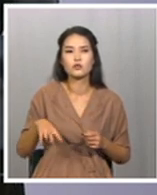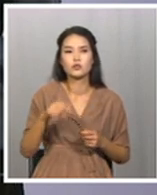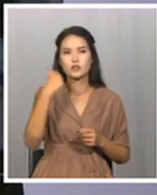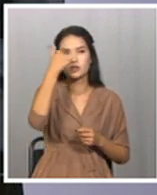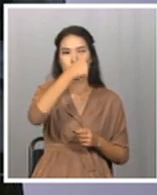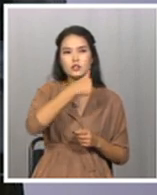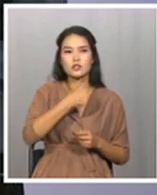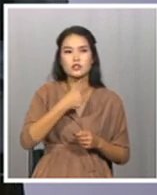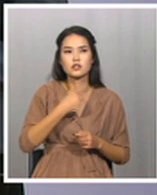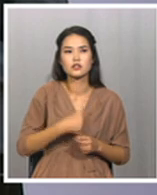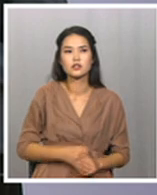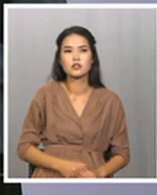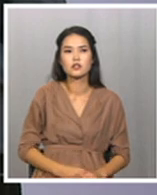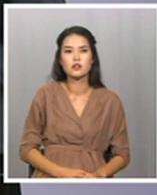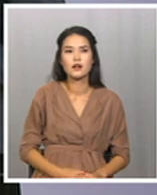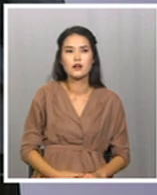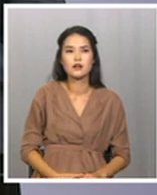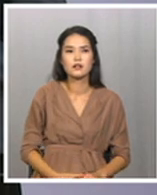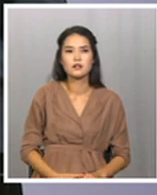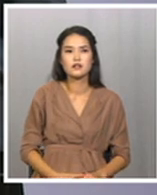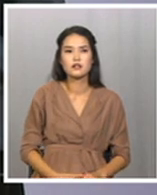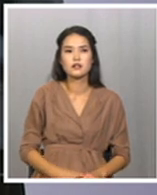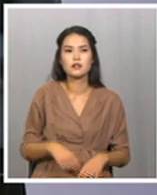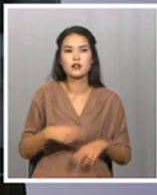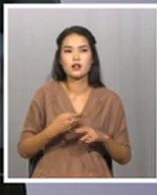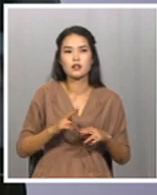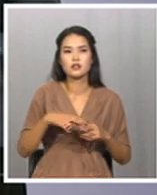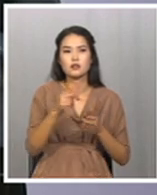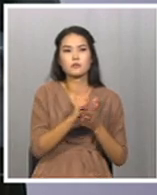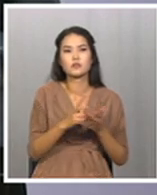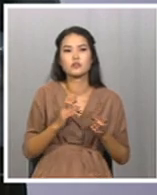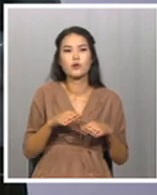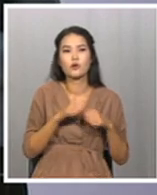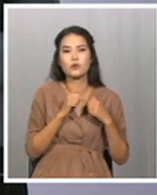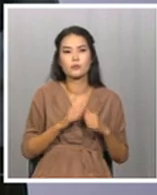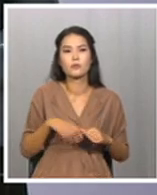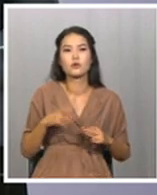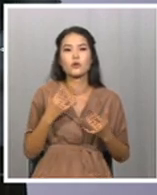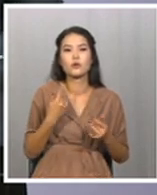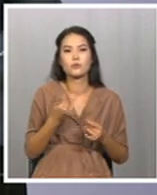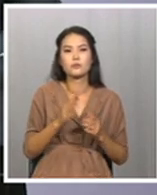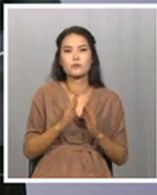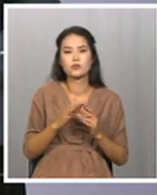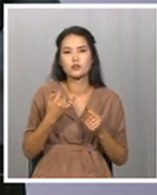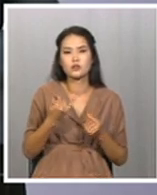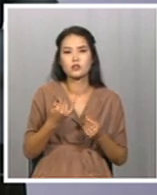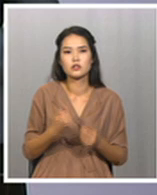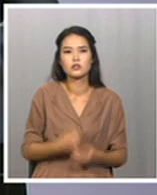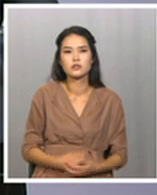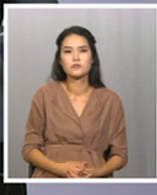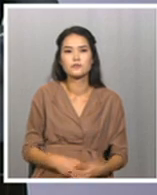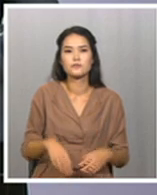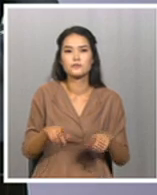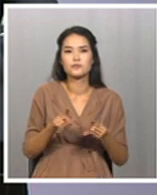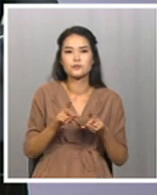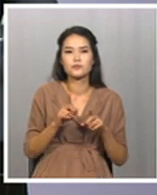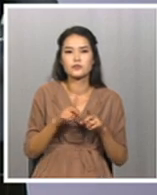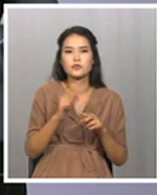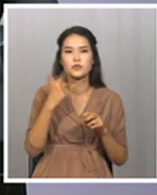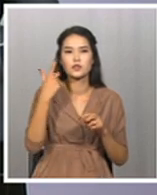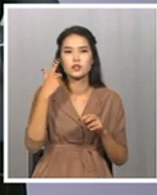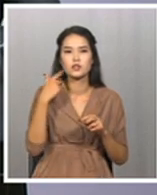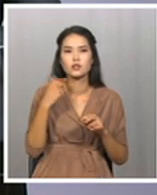сотен лет. Эта повесть не столько о любви, сколько молитва о ней. В своем предсмертном